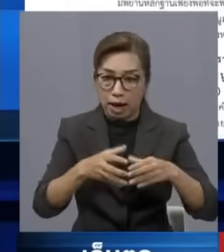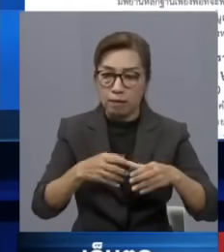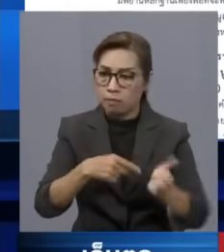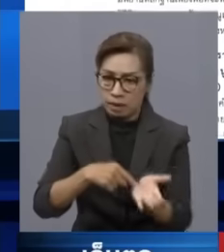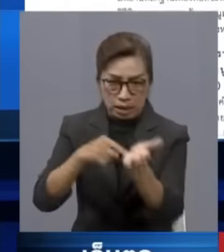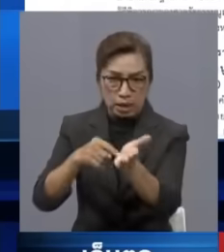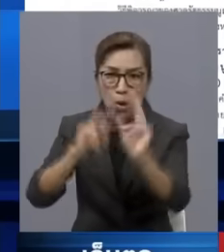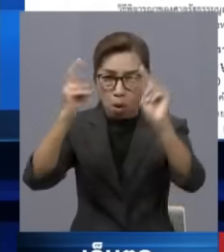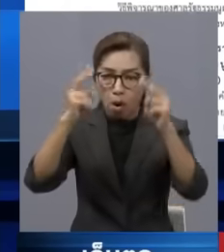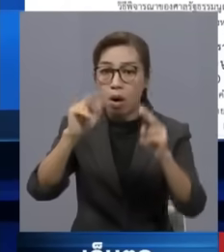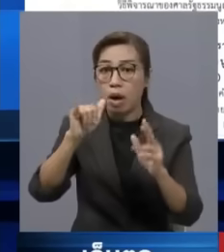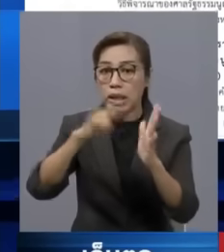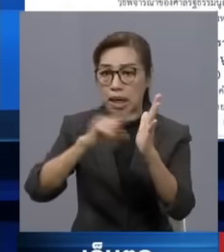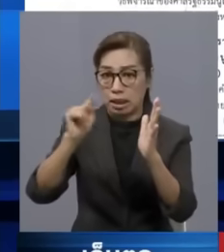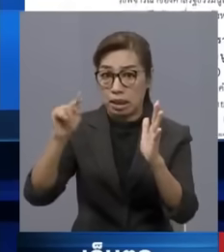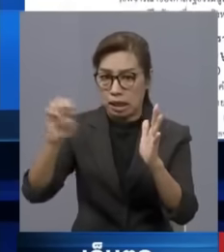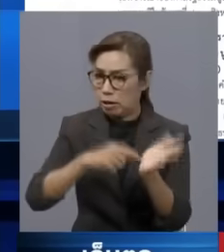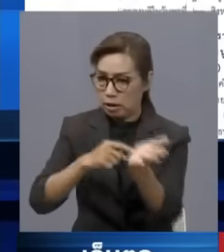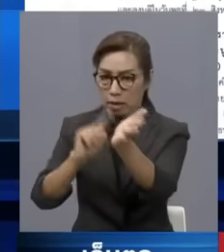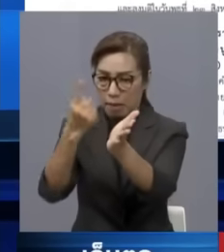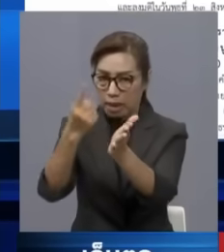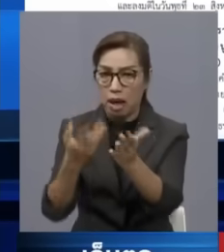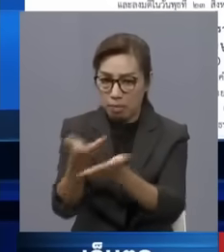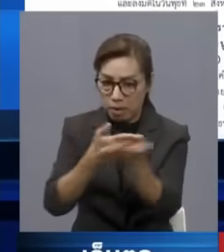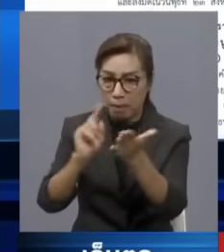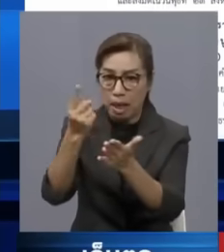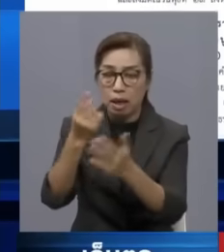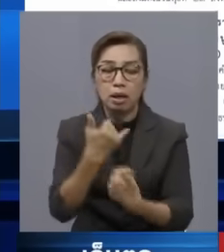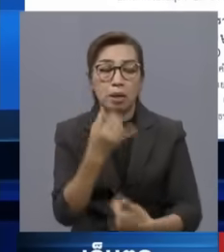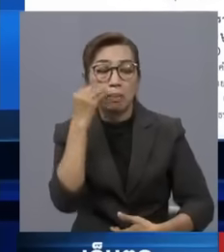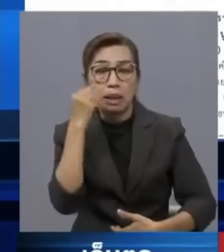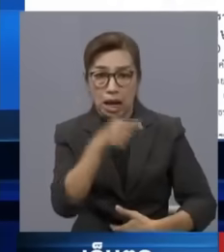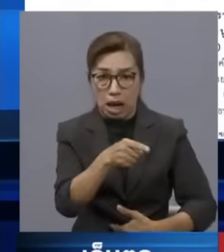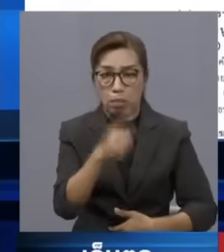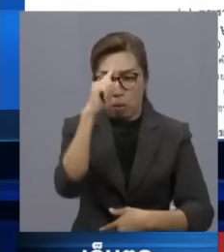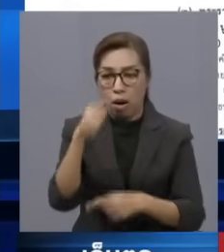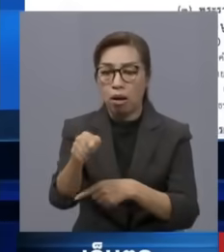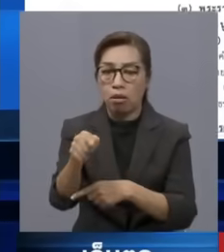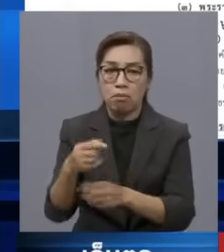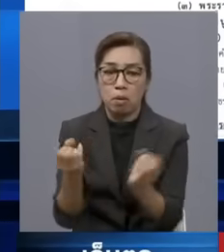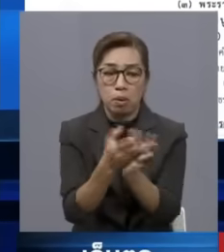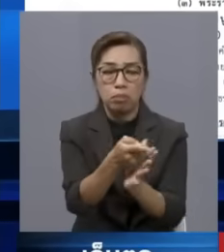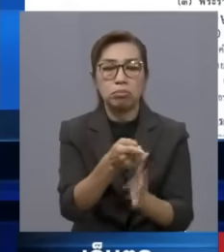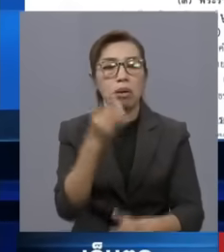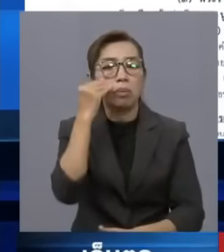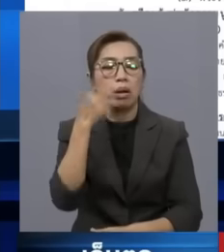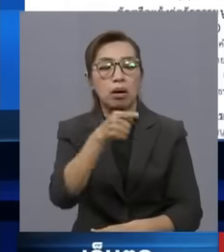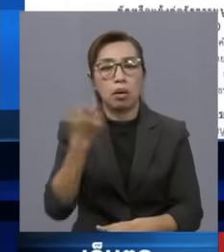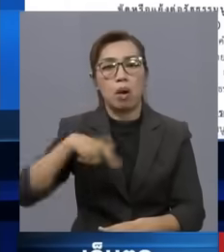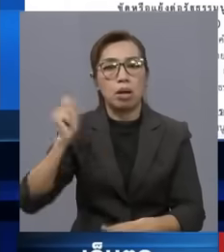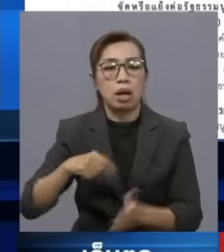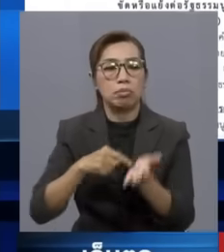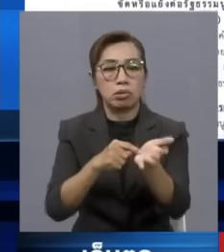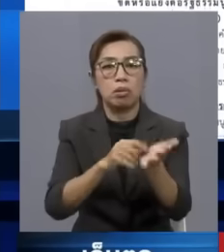ไม่ทานลิ้มเจริญรัตน์แคนดิเดตนายกนะครับผู้ได้รับความเสียหายโดยตรงก็จะไม่ยื่นร้องต่อศาลรัฐธรรมนูญ